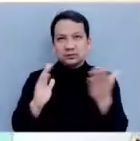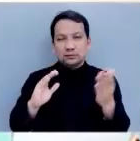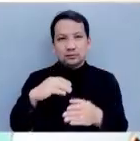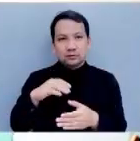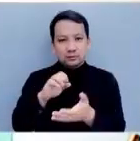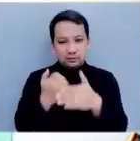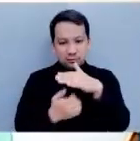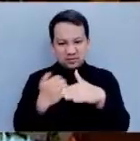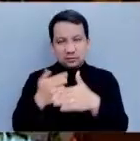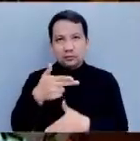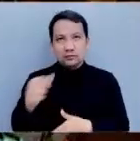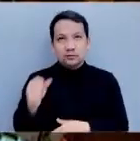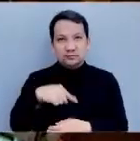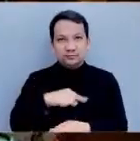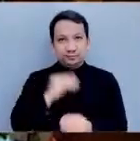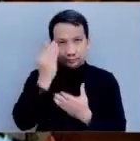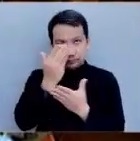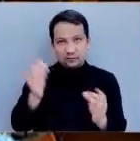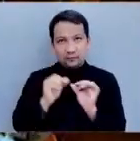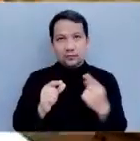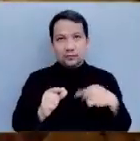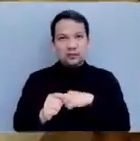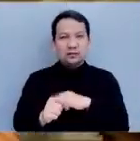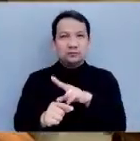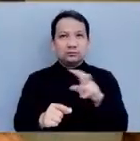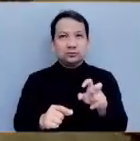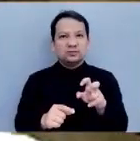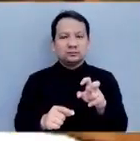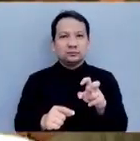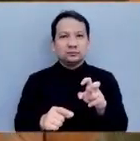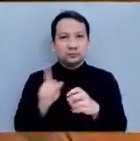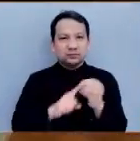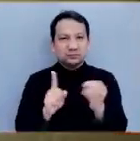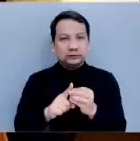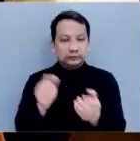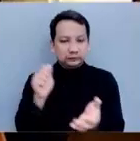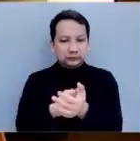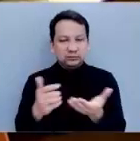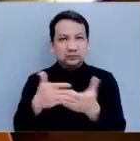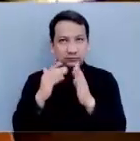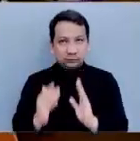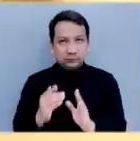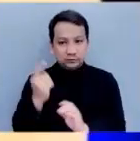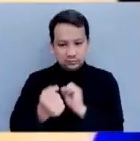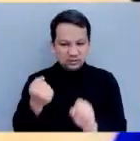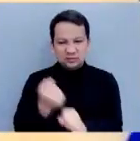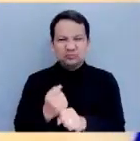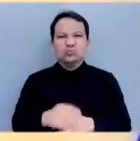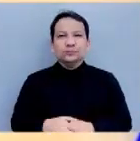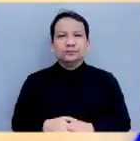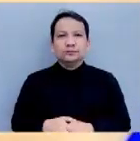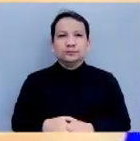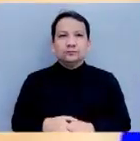school. Dapat daw kasing tiyaking hindi bababa sa 200 school days ang pasok ng mga estudyante kada taon. You know, when